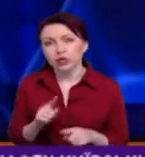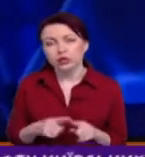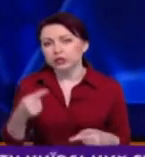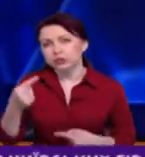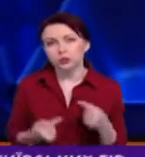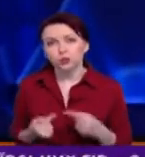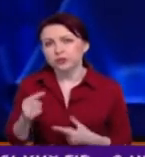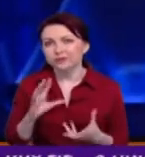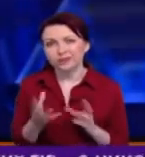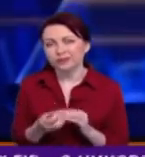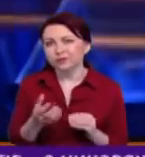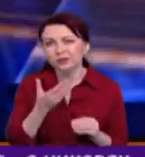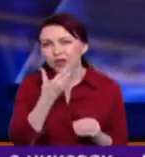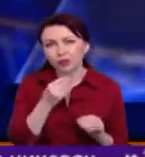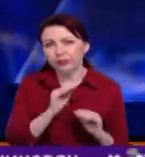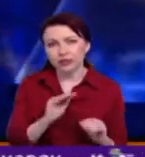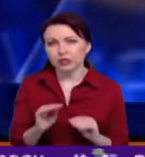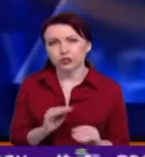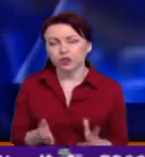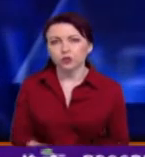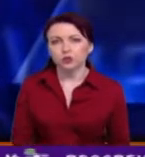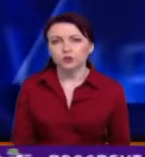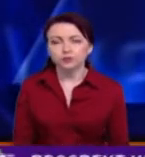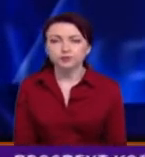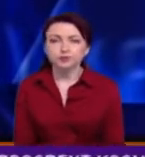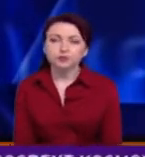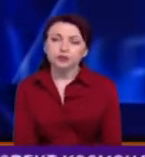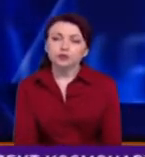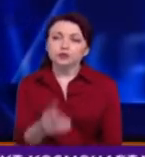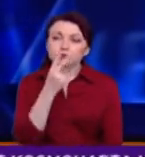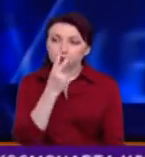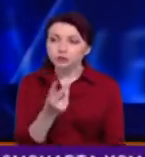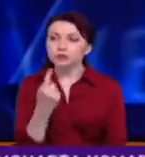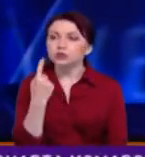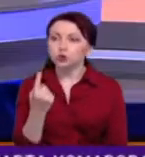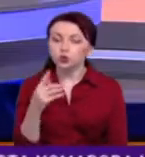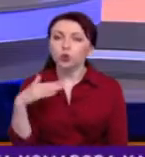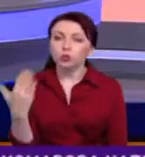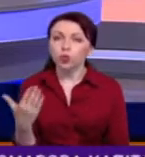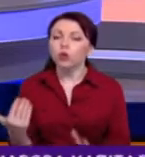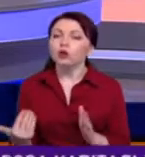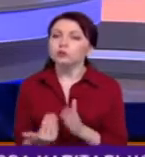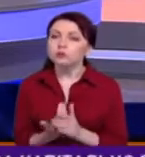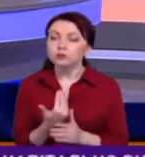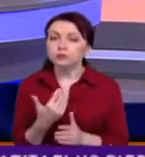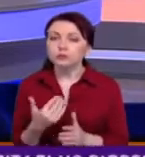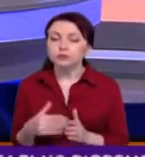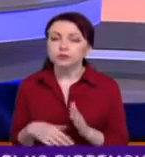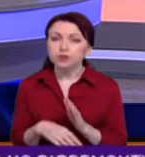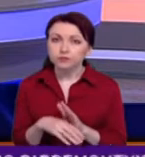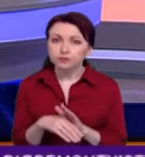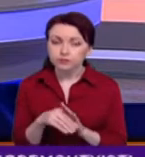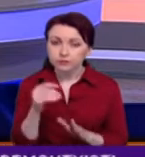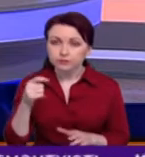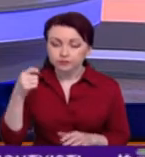загалом дивіться, не красять дискурс, який зараз піднімається в політичній системі. Дивіться, з одного боку новообраний президент, що не знаю,